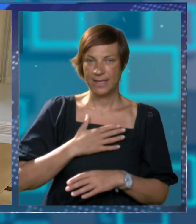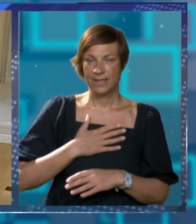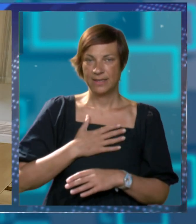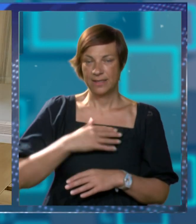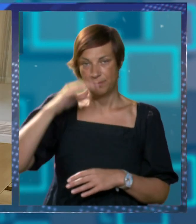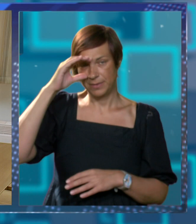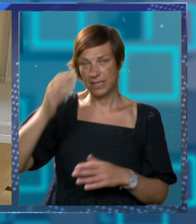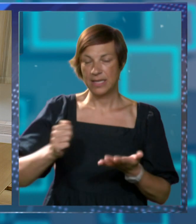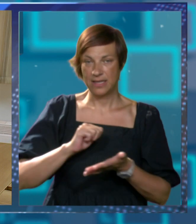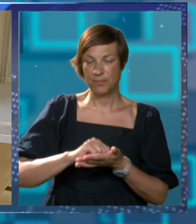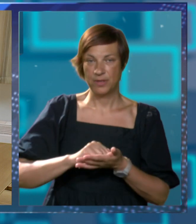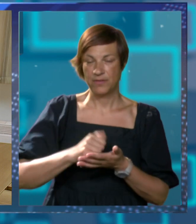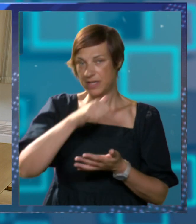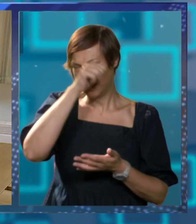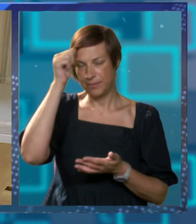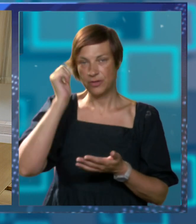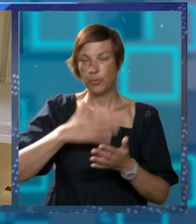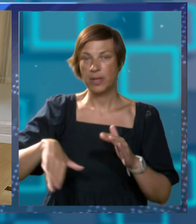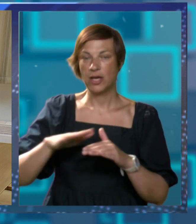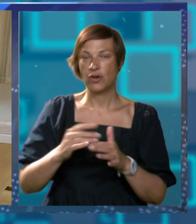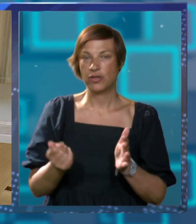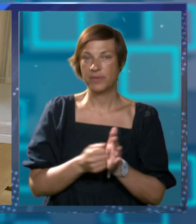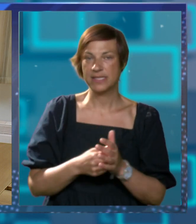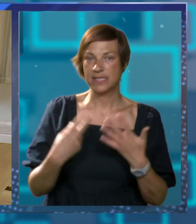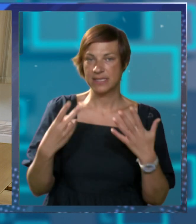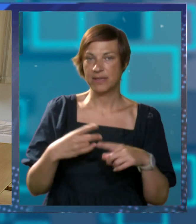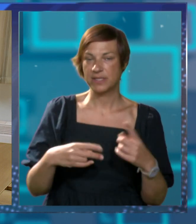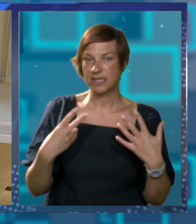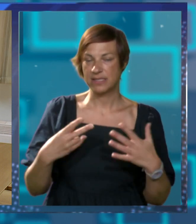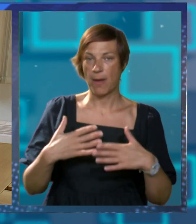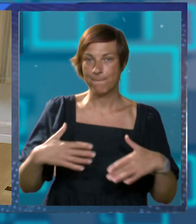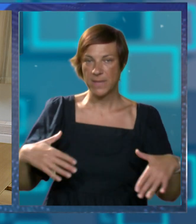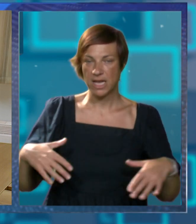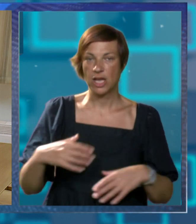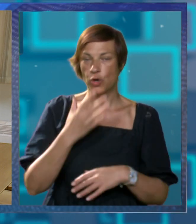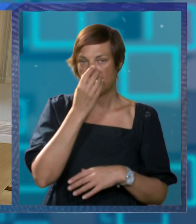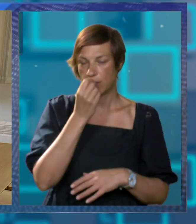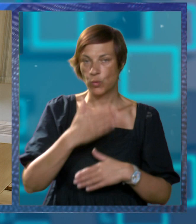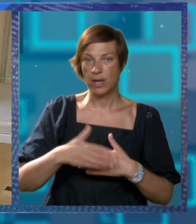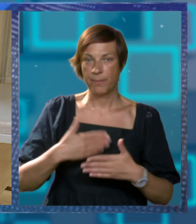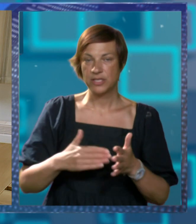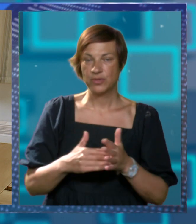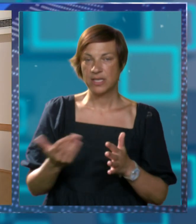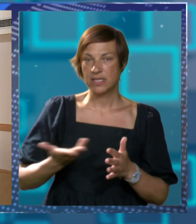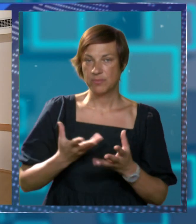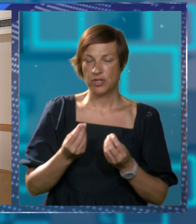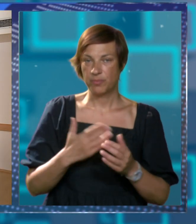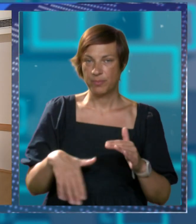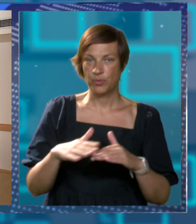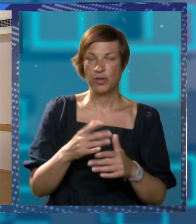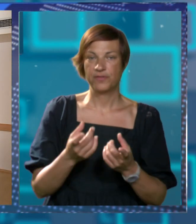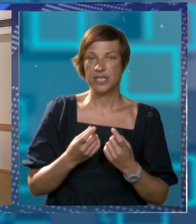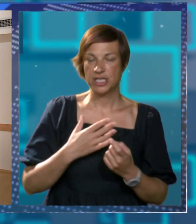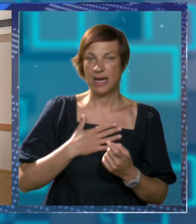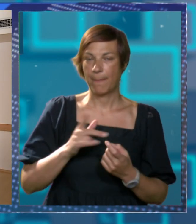mi, gledano novinarski po naslovu, dobili ogromna sredstva, 17,2 milijuna kuna. Međutim, trebali smo dobiti puno više,